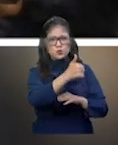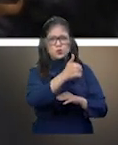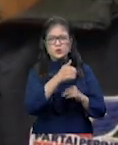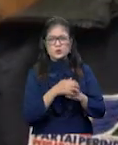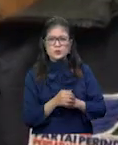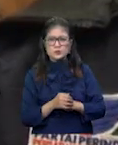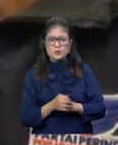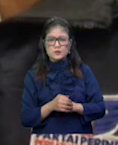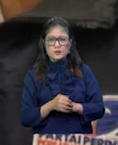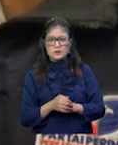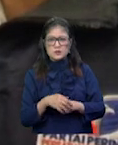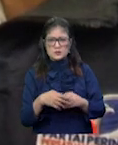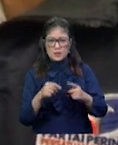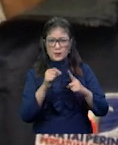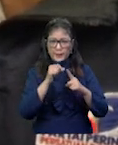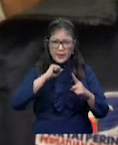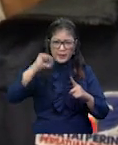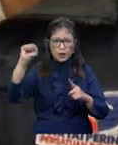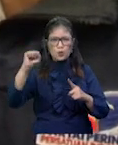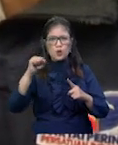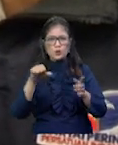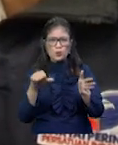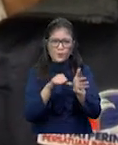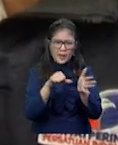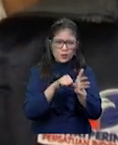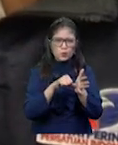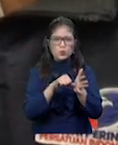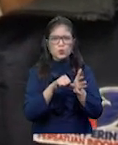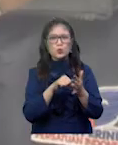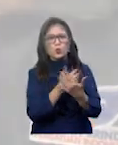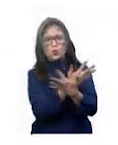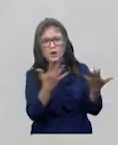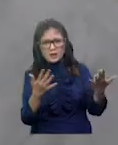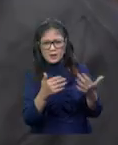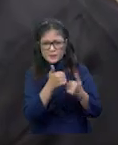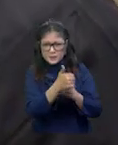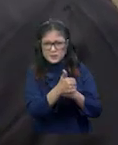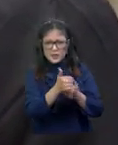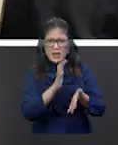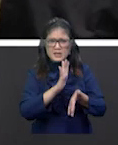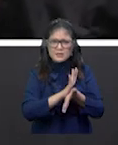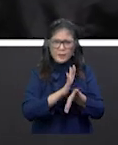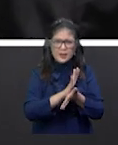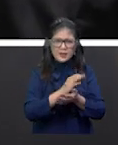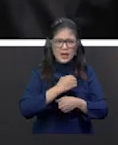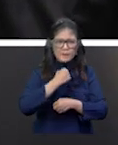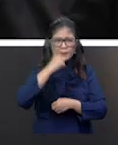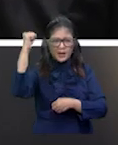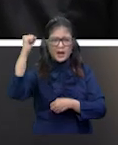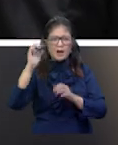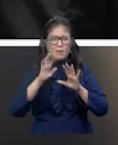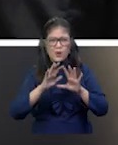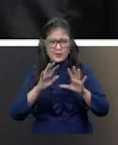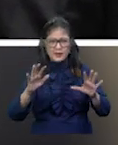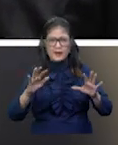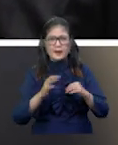berpengaruh. Tentunya dengan memperoleh kursi yang cukup banyak ya. Yang jelas saya akan membreakdown strategi yang